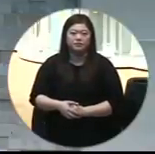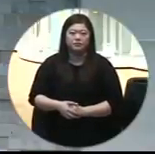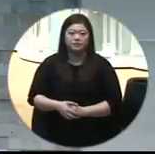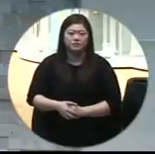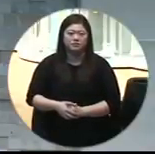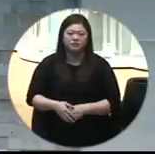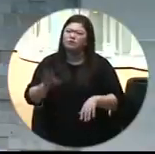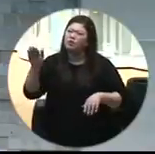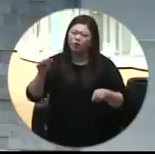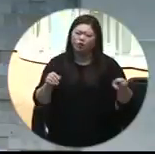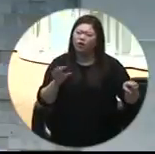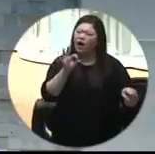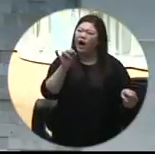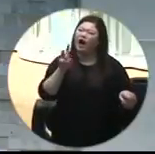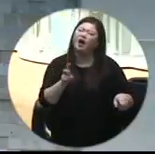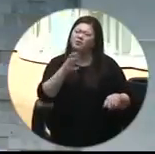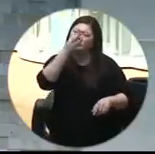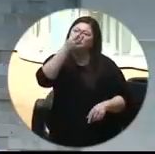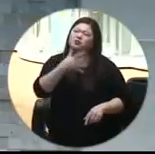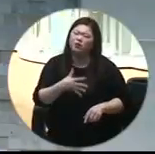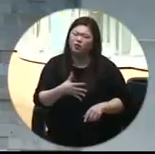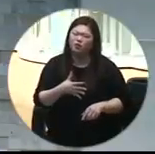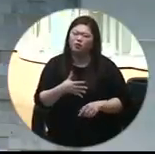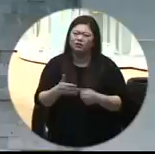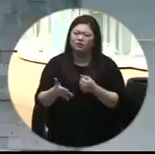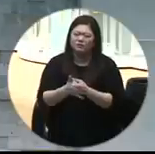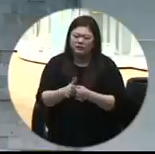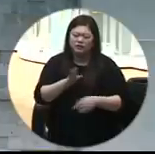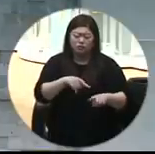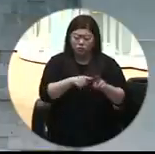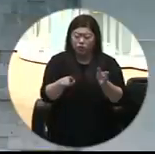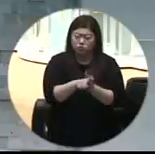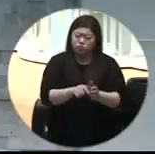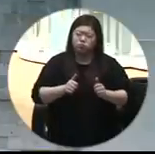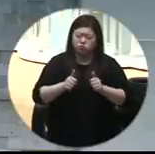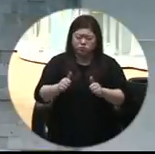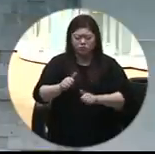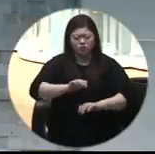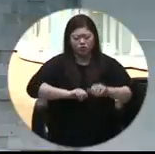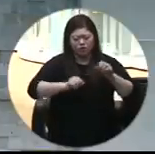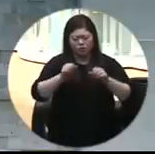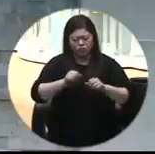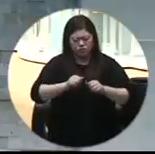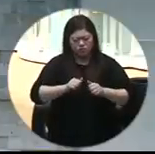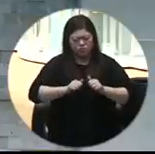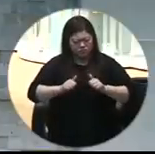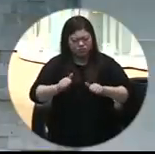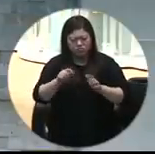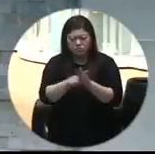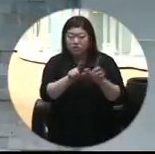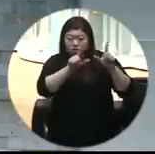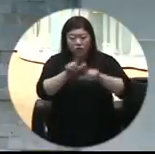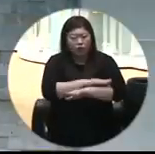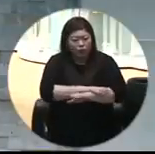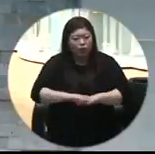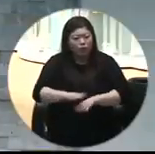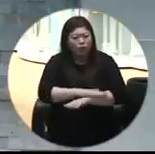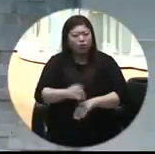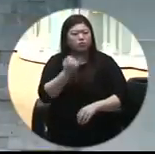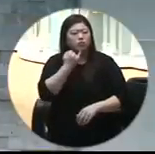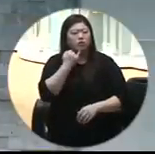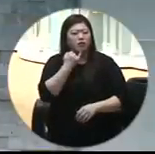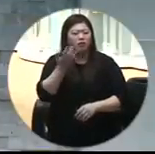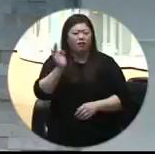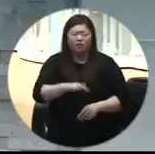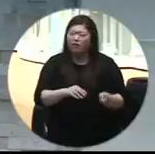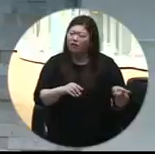당하게 됩니까? 제가 볼 때 너무 신실하고 착하고 최선을 다해 신앙생활을 하고 있는데 그 먼 곳에서 교회를 다니는데